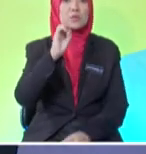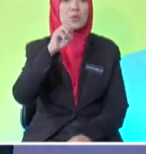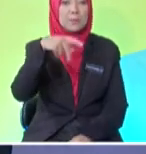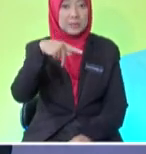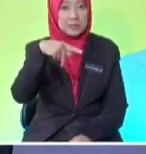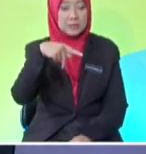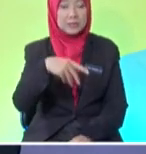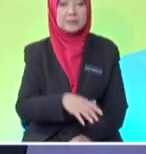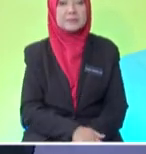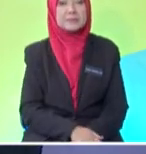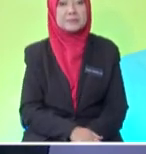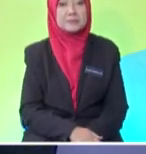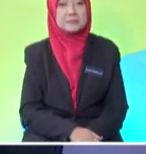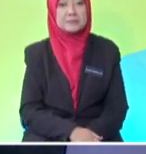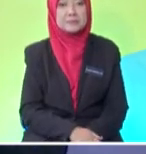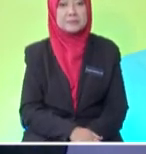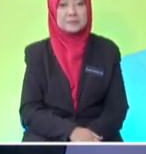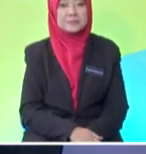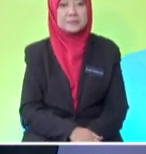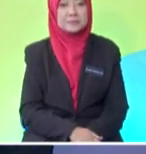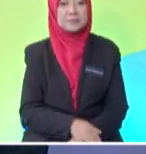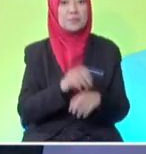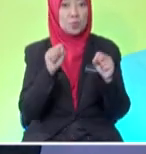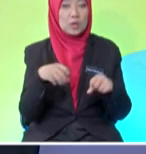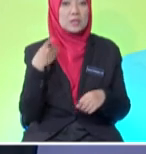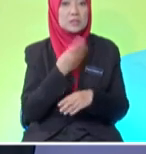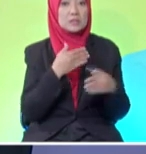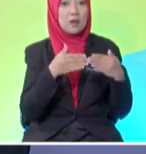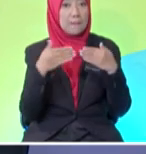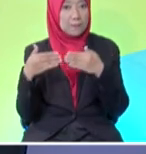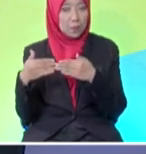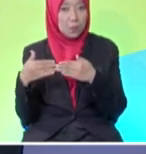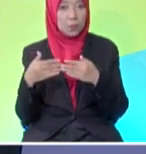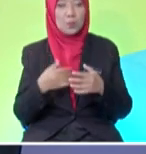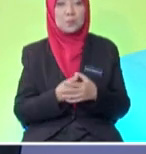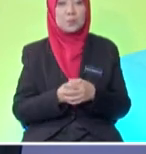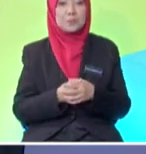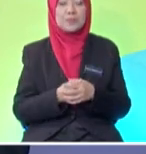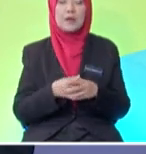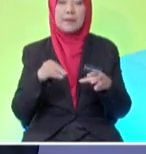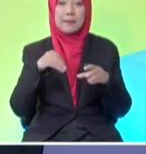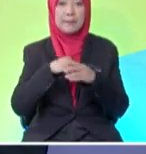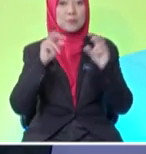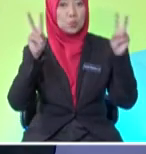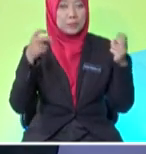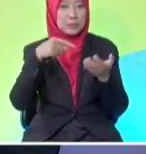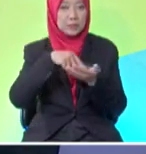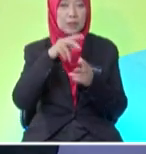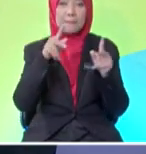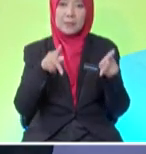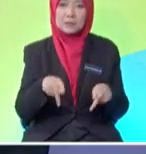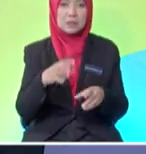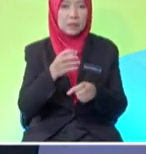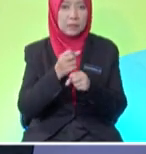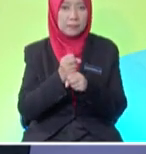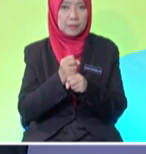standar operating prosedurnya Oke boleh kita sambung Boleh nego silakan Oke dalam topik ini Oke pelajaran dapat mengenal pasti